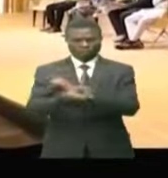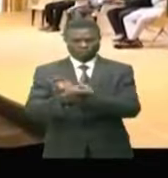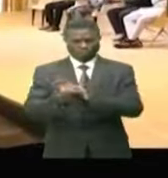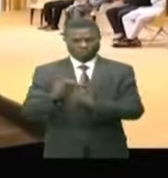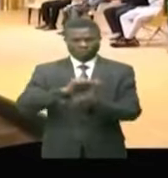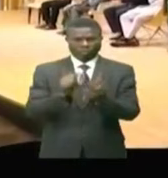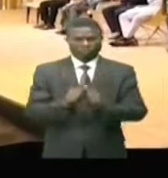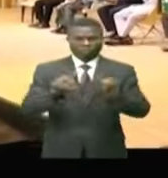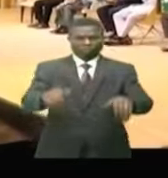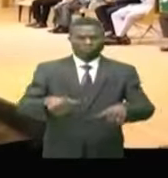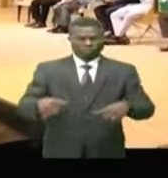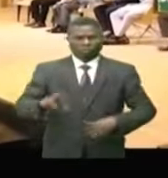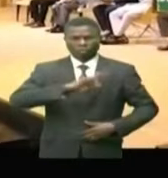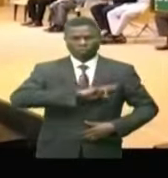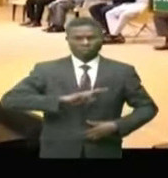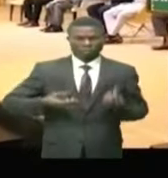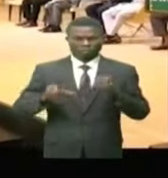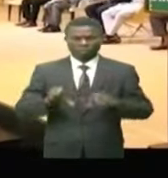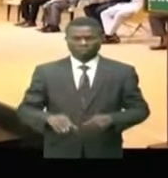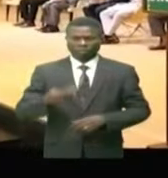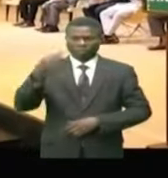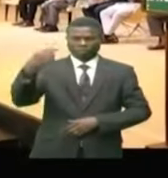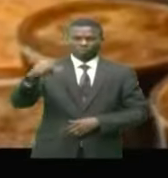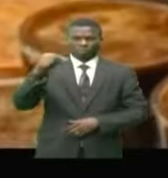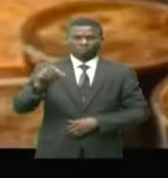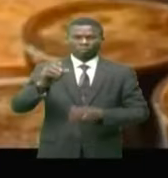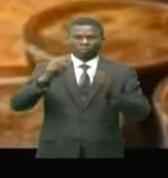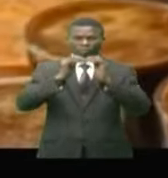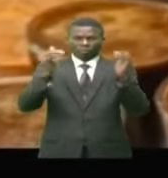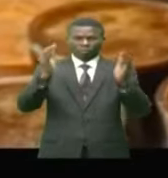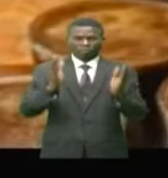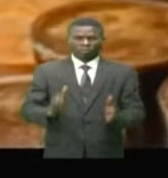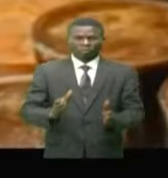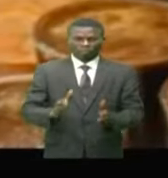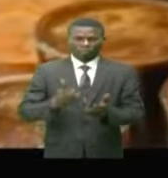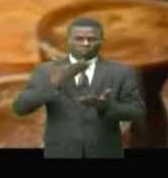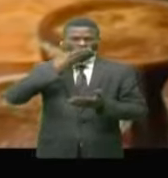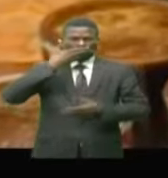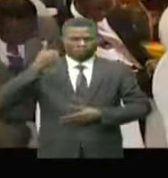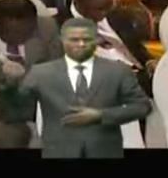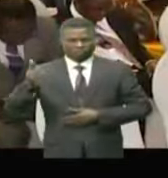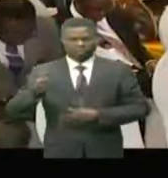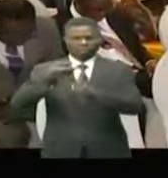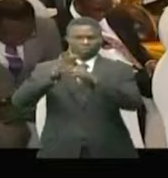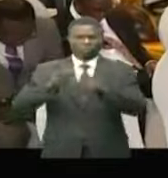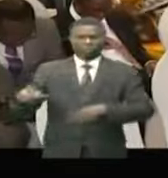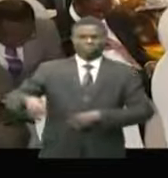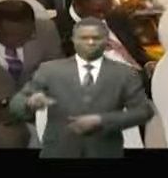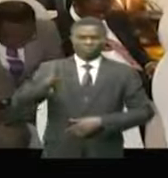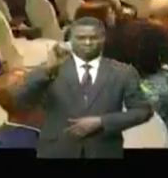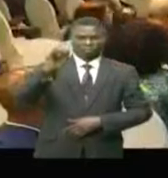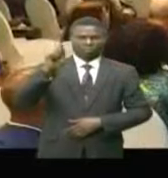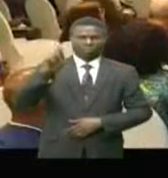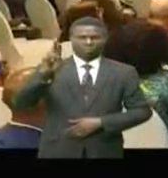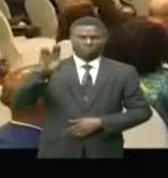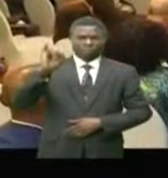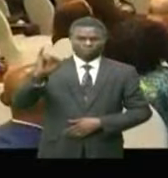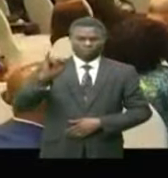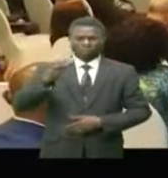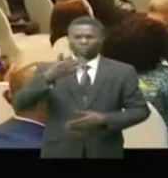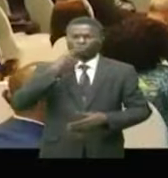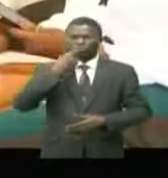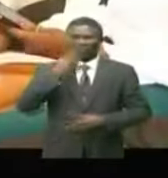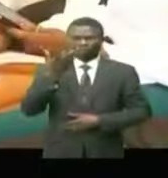secteur agricole en RDC, le café Pacifique, le pur arabica de l'Ituri, a été dégusté par les participants.